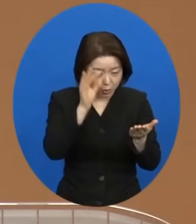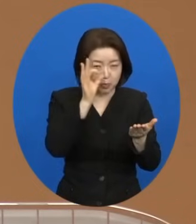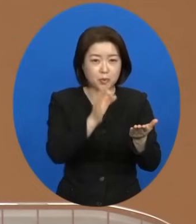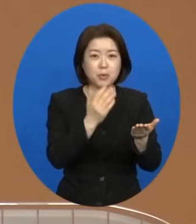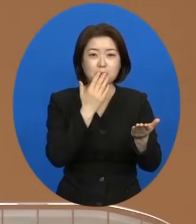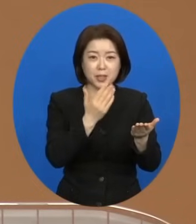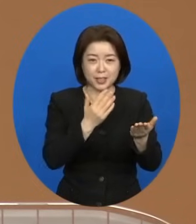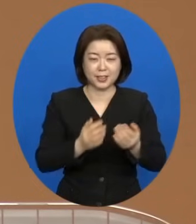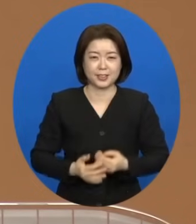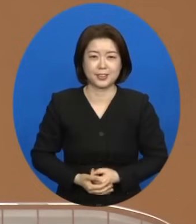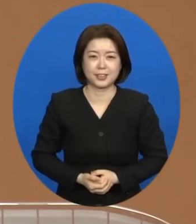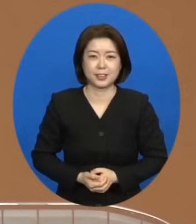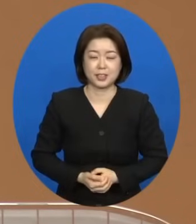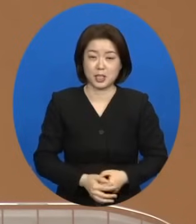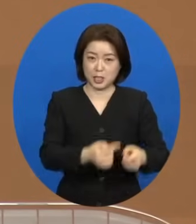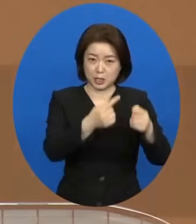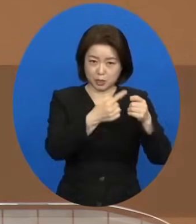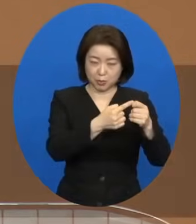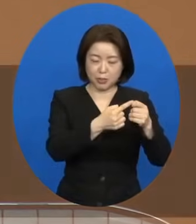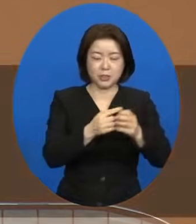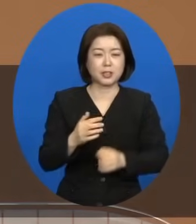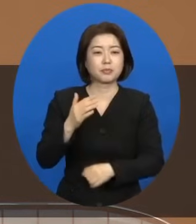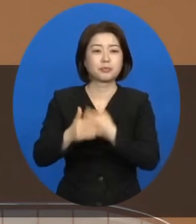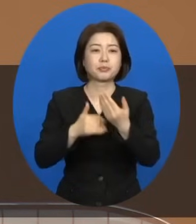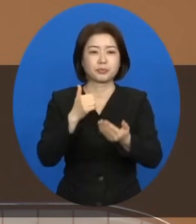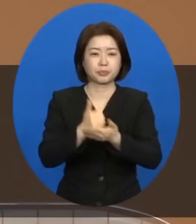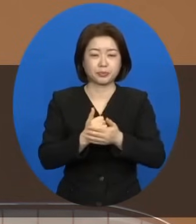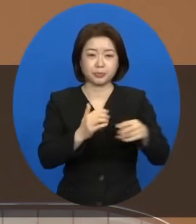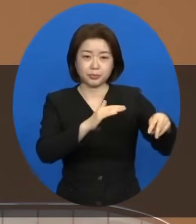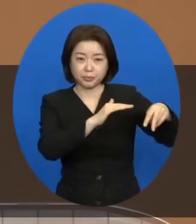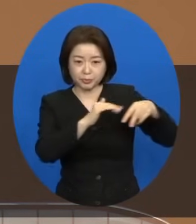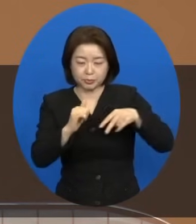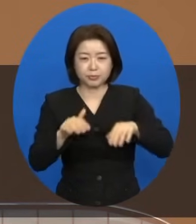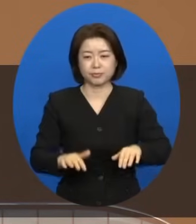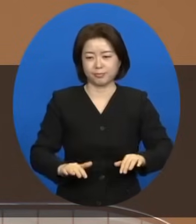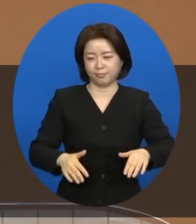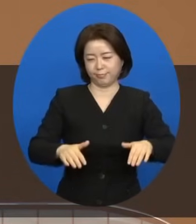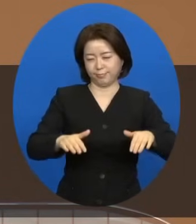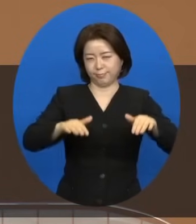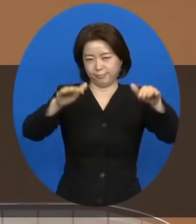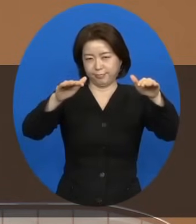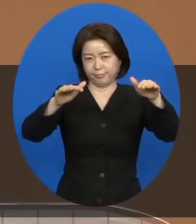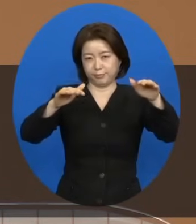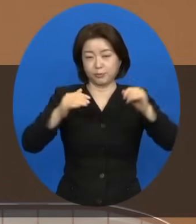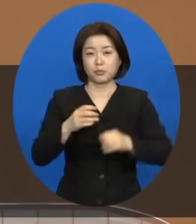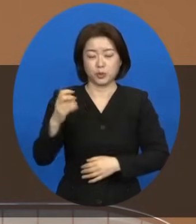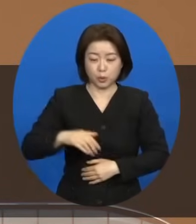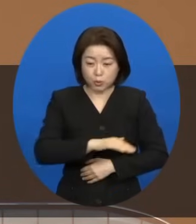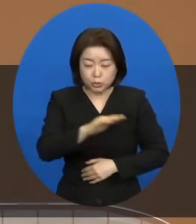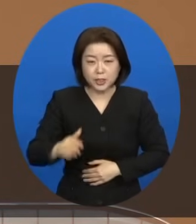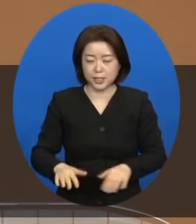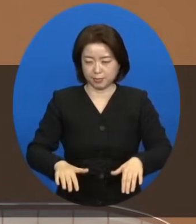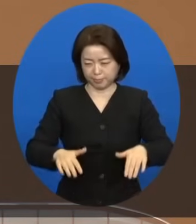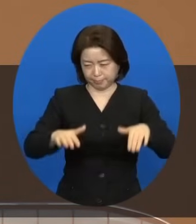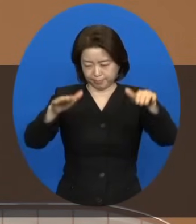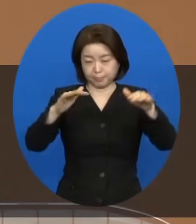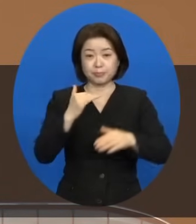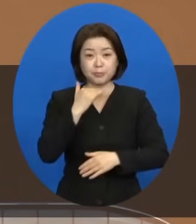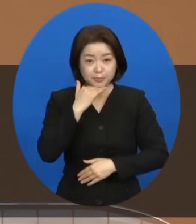됩니다 첫 번째 하나님은 사무엘이 성장하기를 하나님은 우리가 성장하기를